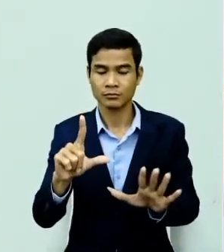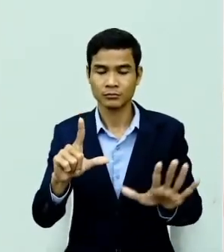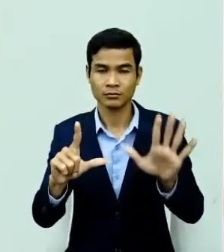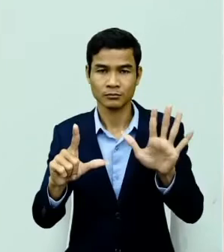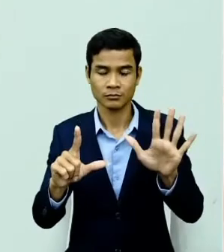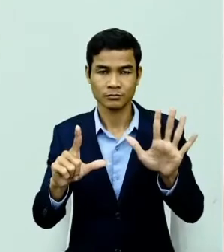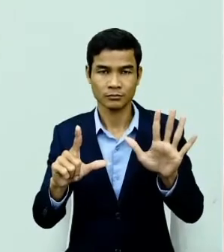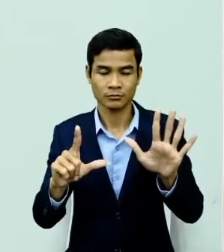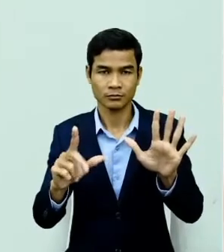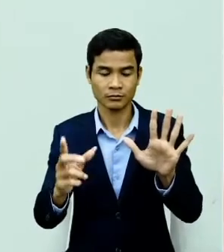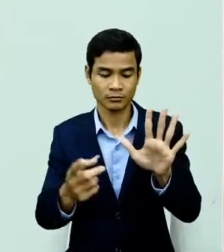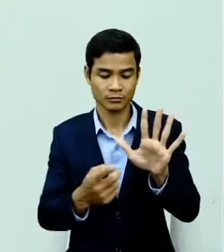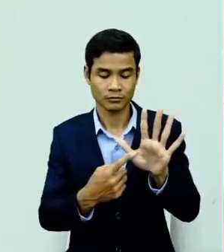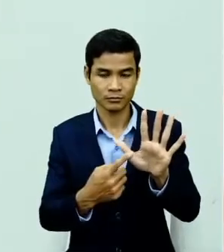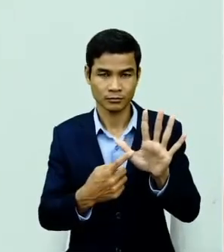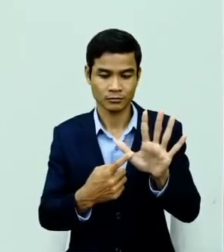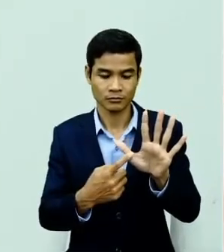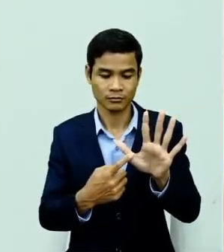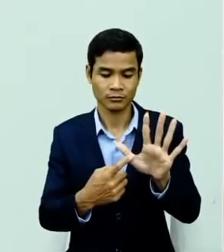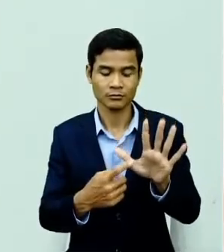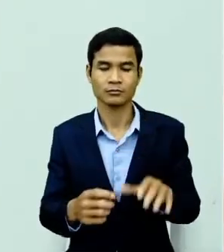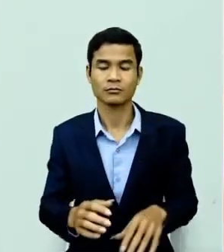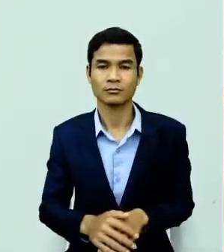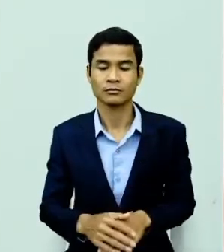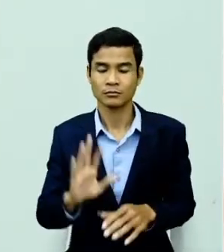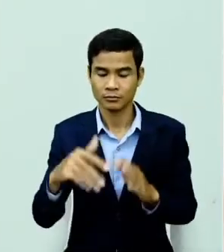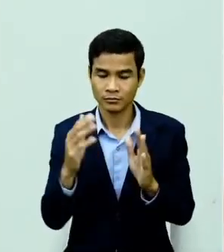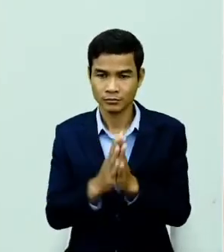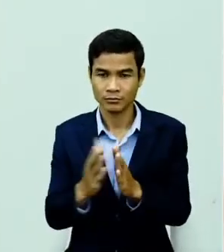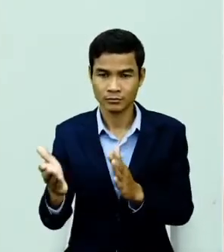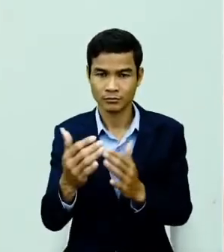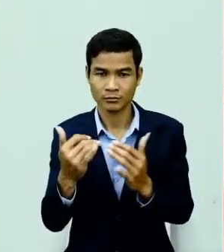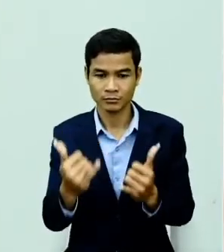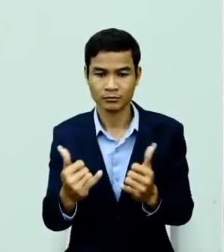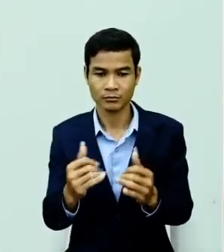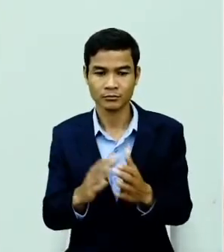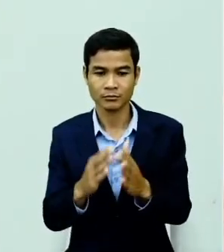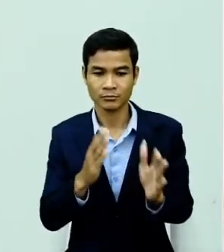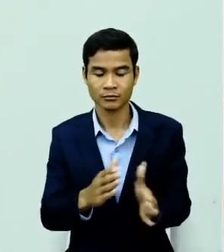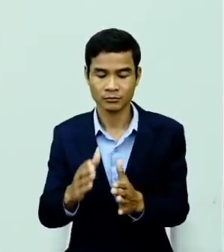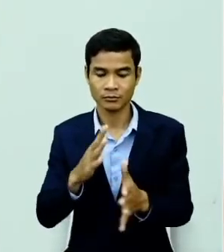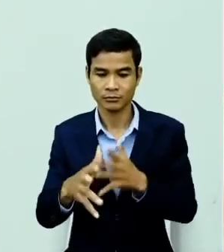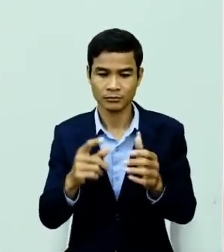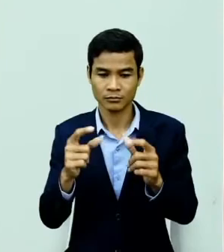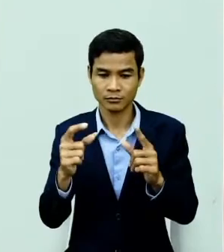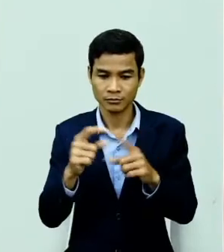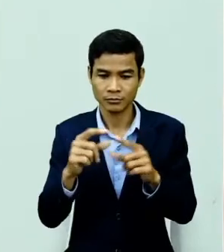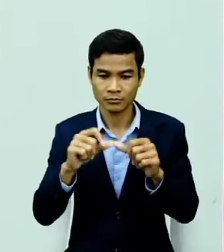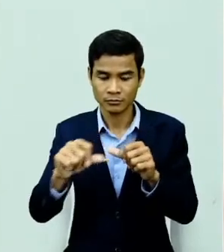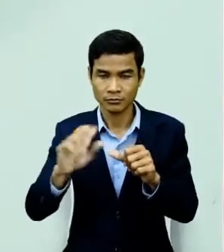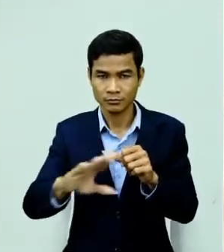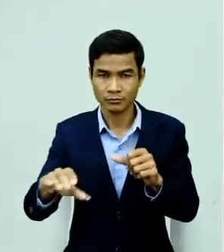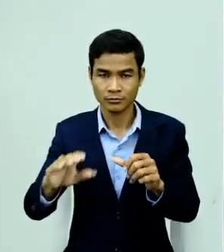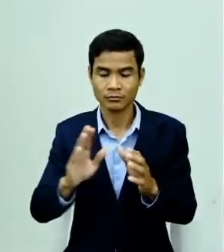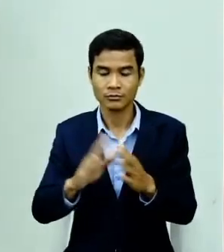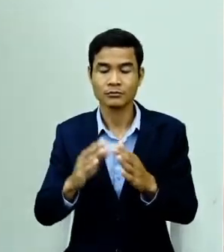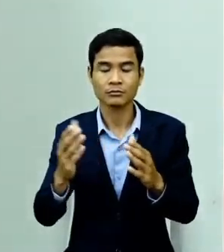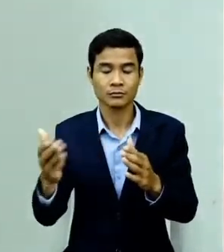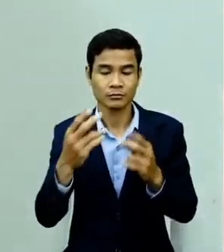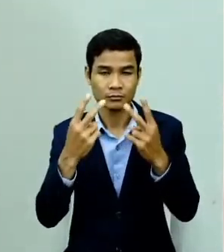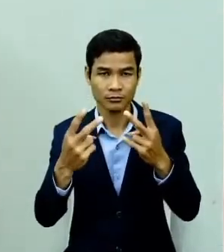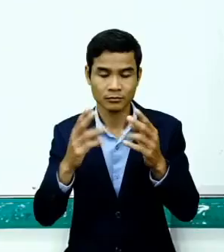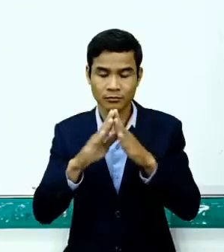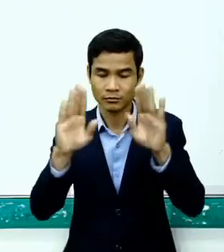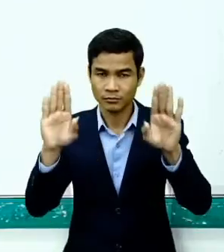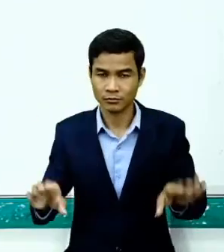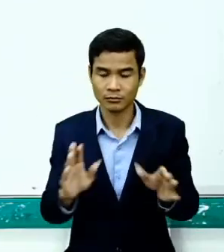ចអ៊ីជីអកូនកូនឥឡូវកូនកូនត្រៀមខ្លួនអានព្យាងជាបន្តបន្តដោយខ្លួនឯងចាកូនមើលមកក្តារខៀនហើយកូ